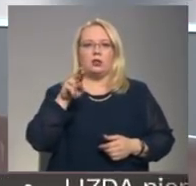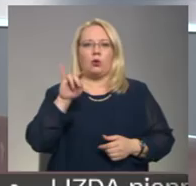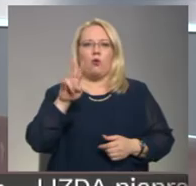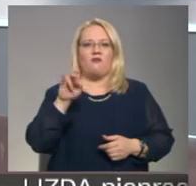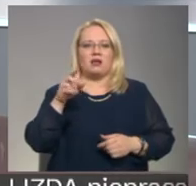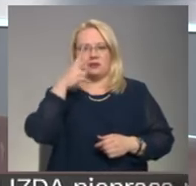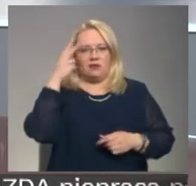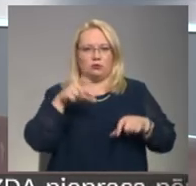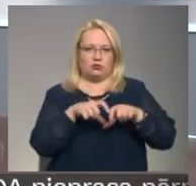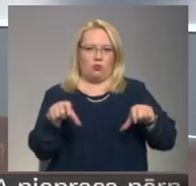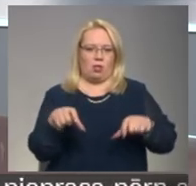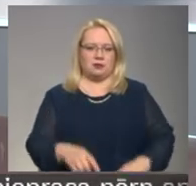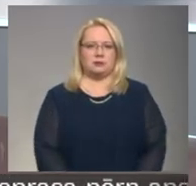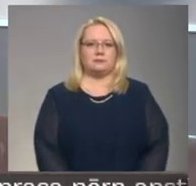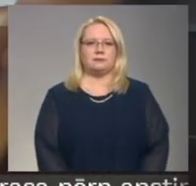mūsu Skrundas televīzijas kolēģi.